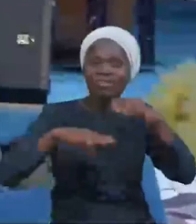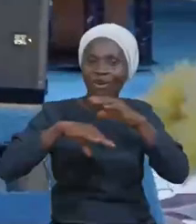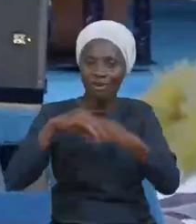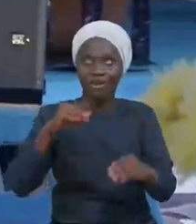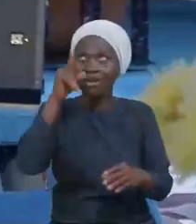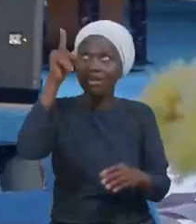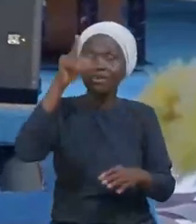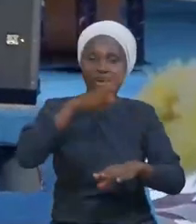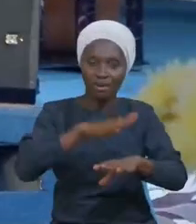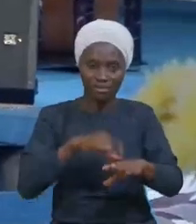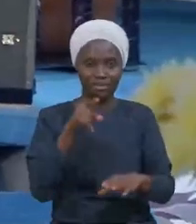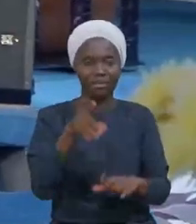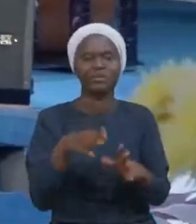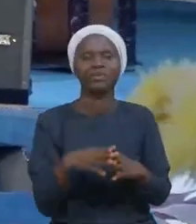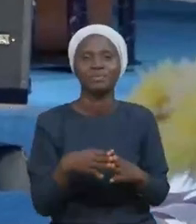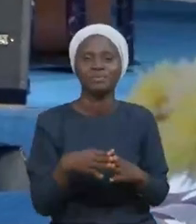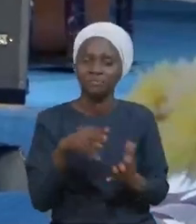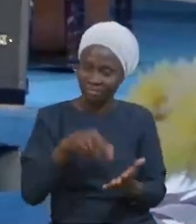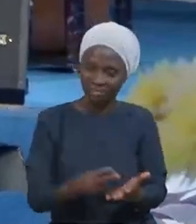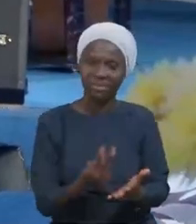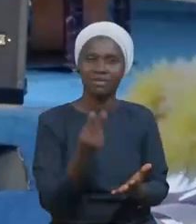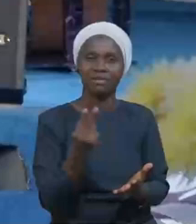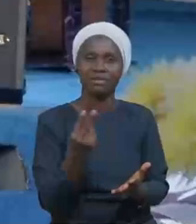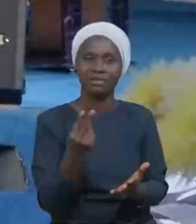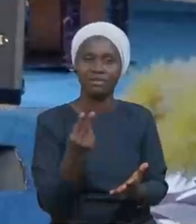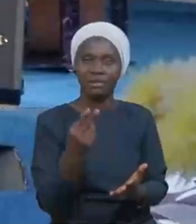t'appelle. Lève-toi, il t'appelle.